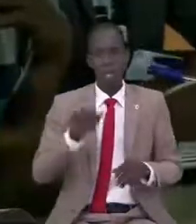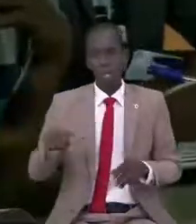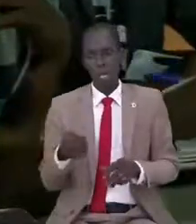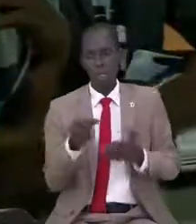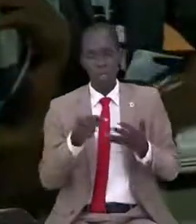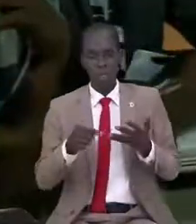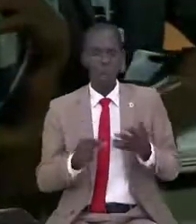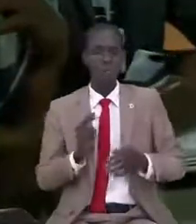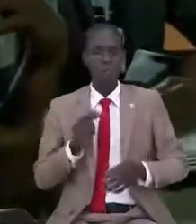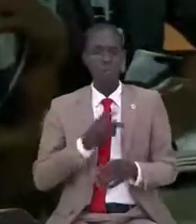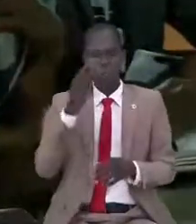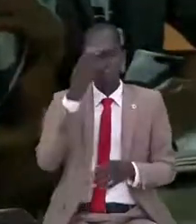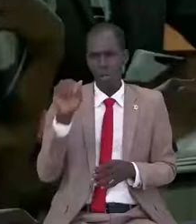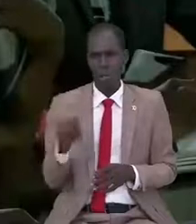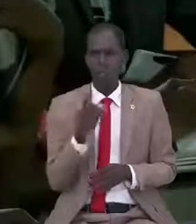quelqu'un parmi nous,